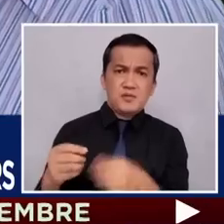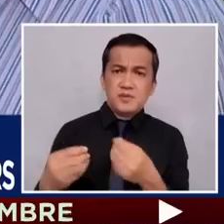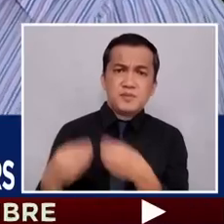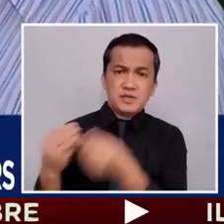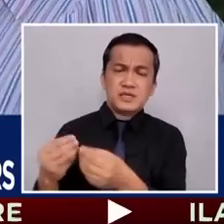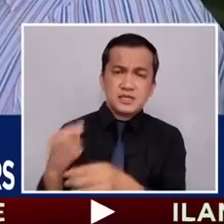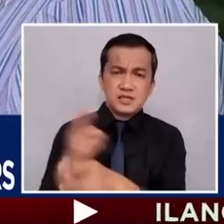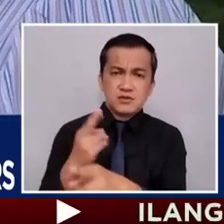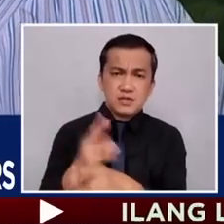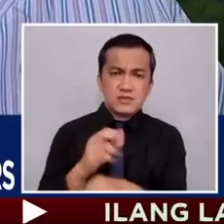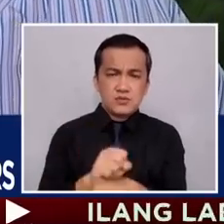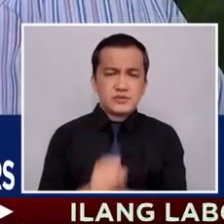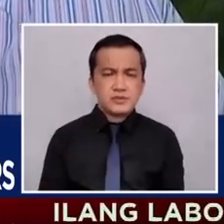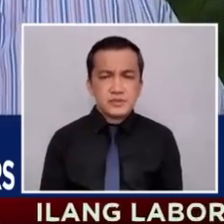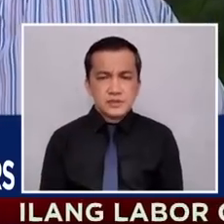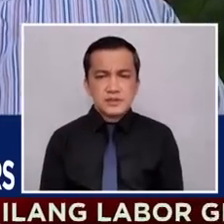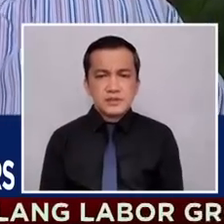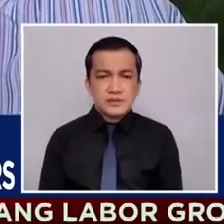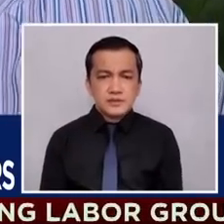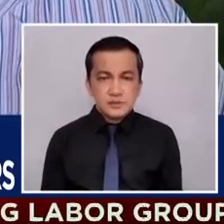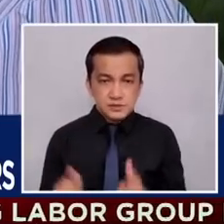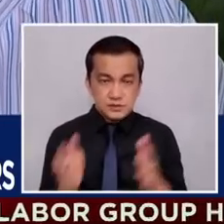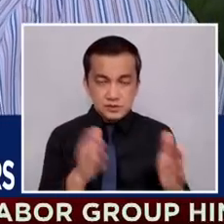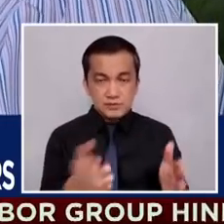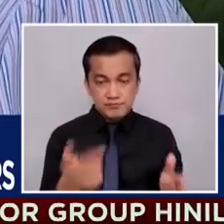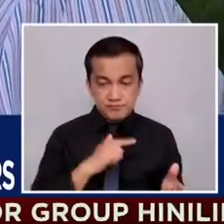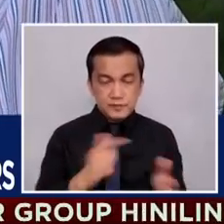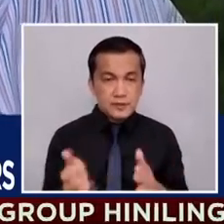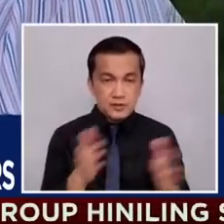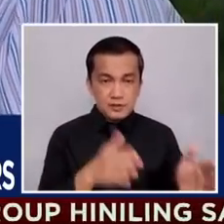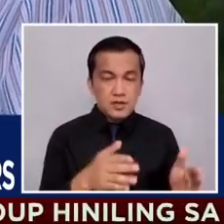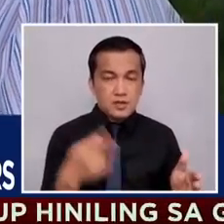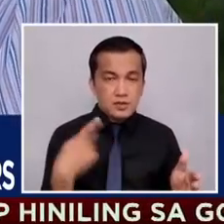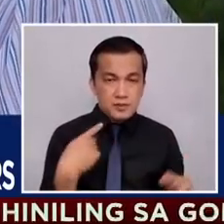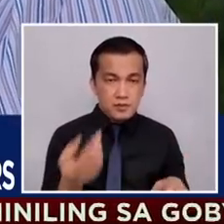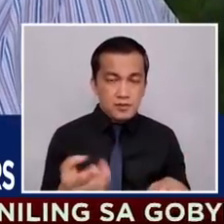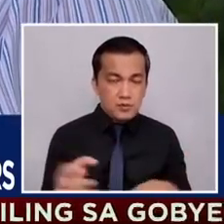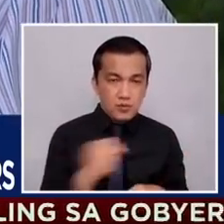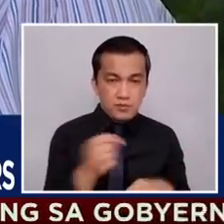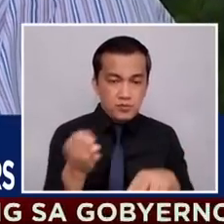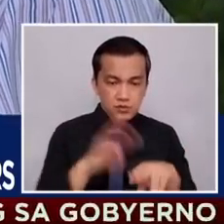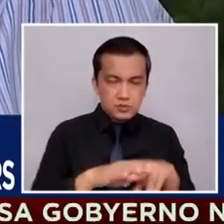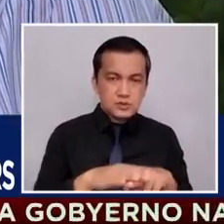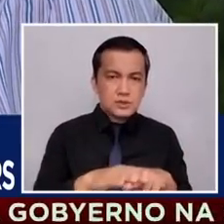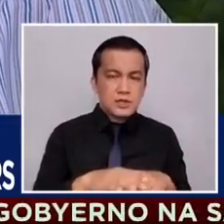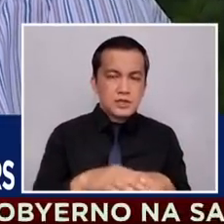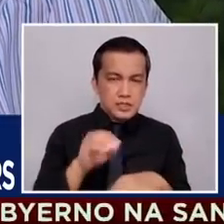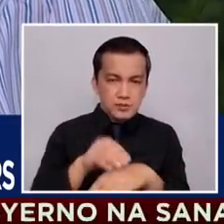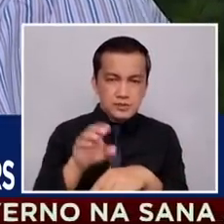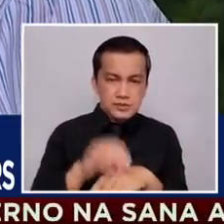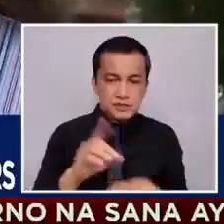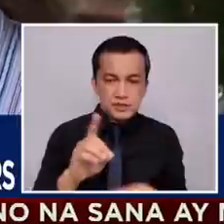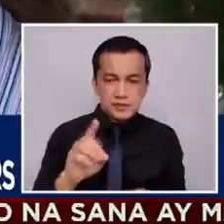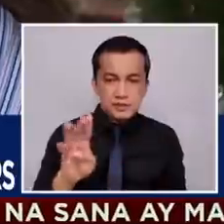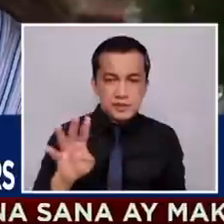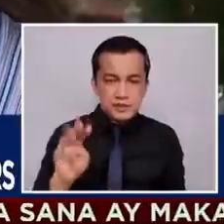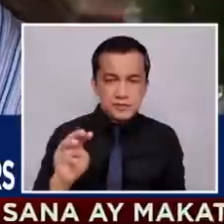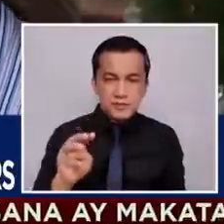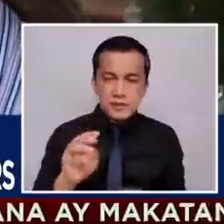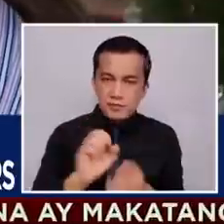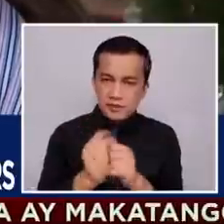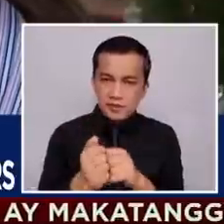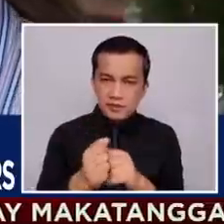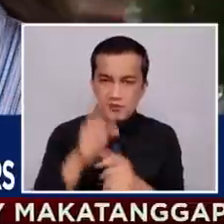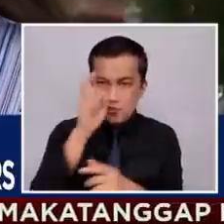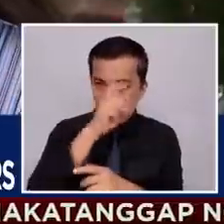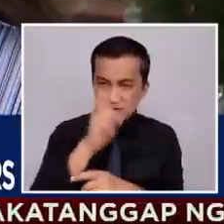trabaho. Para naman sa may makukuhang bonus, payo ng DBM, maging wais sa paghawak ng pera. Huwag po basta-basta